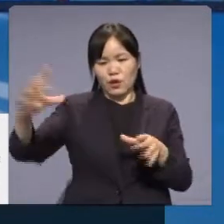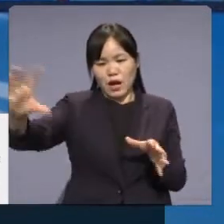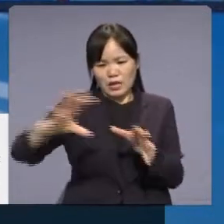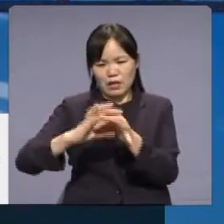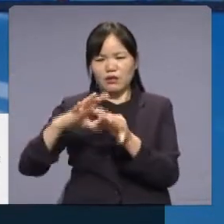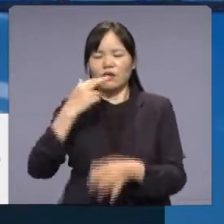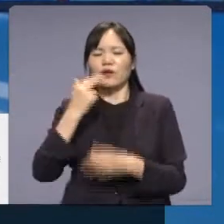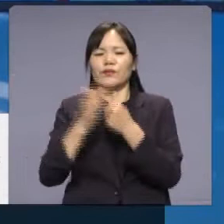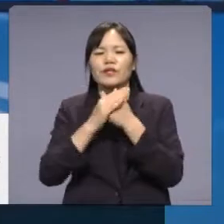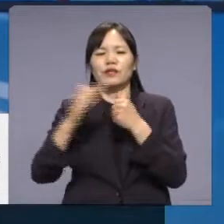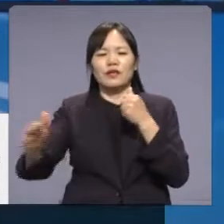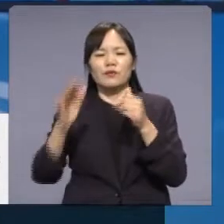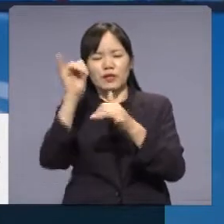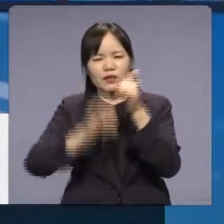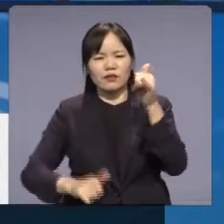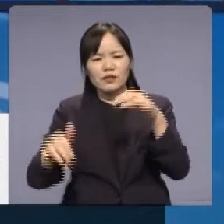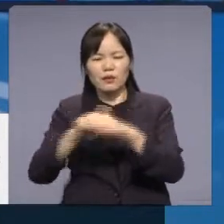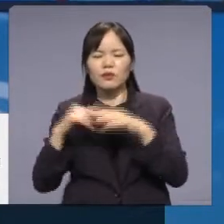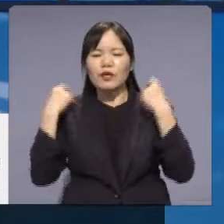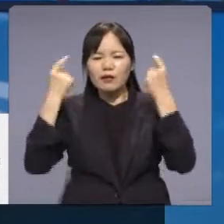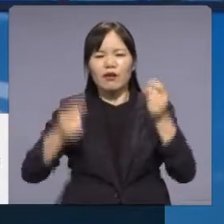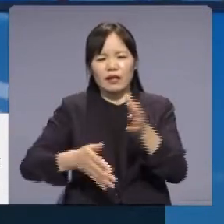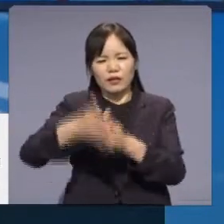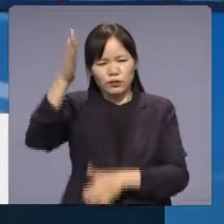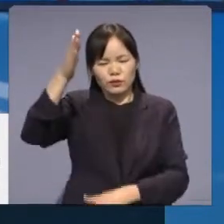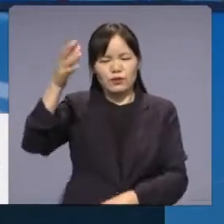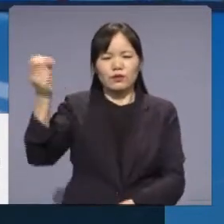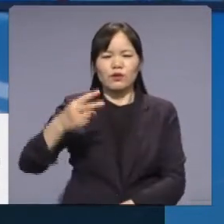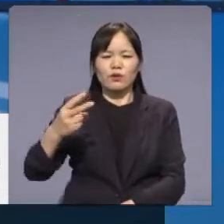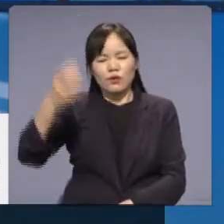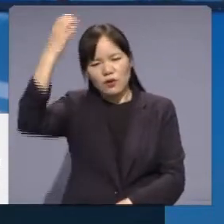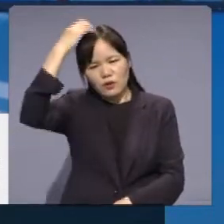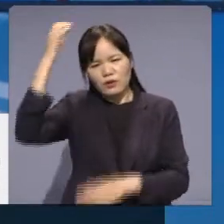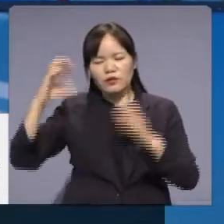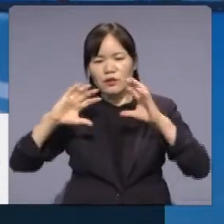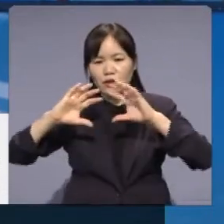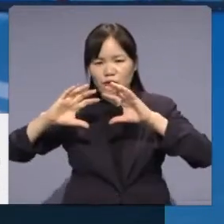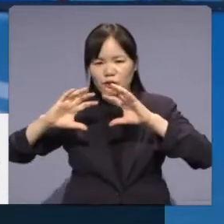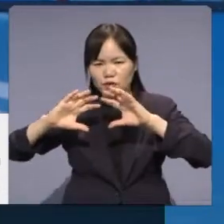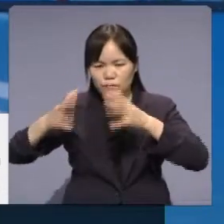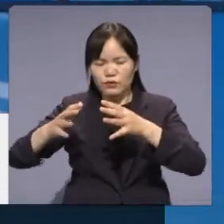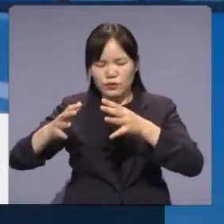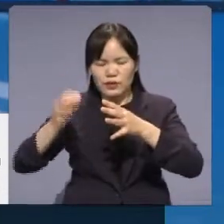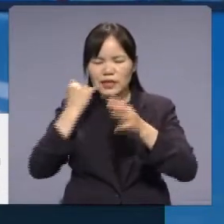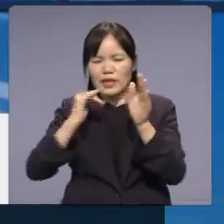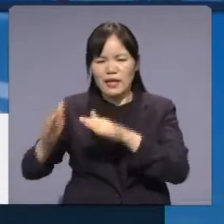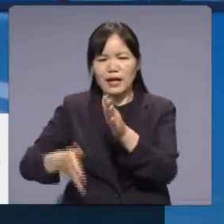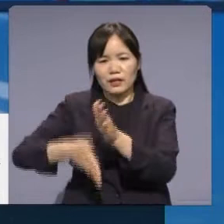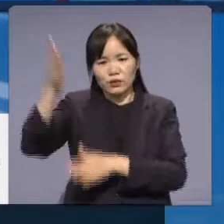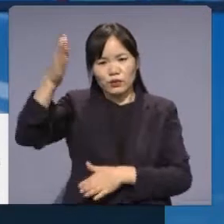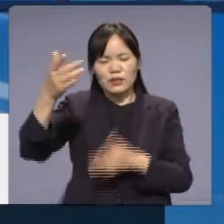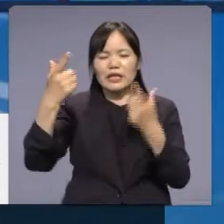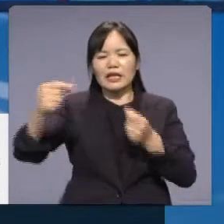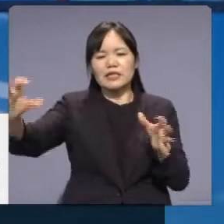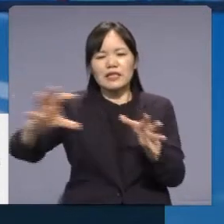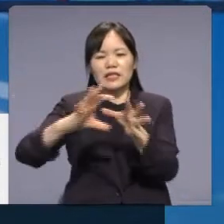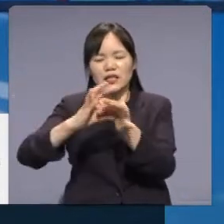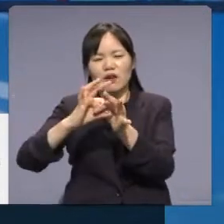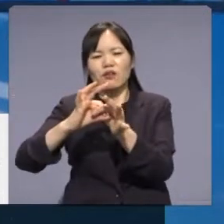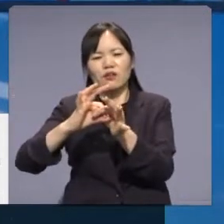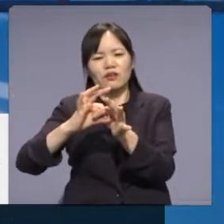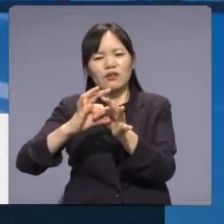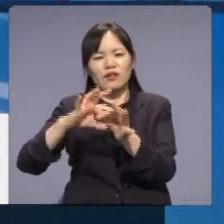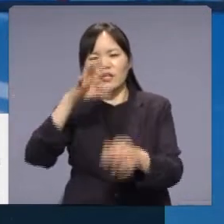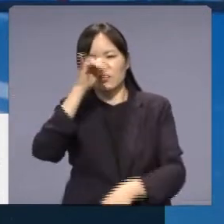원도심의 역사 문화 관광 도시하고 그 영종 국제 도시 해양 도시를 같이 이어지는 천혜의 자연 경관을 이어줄 수